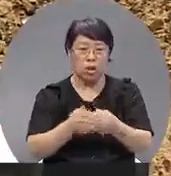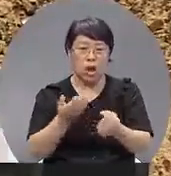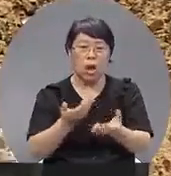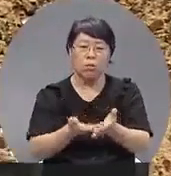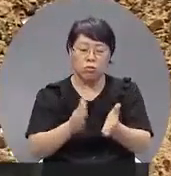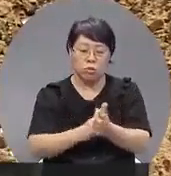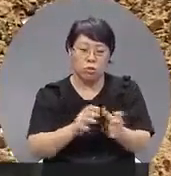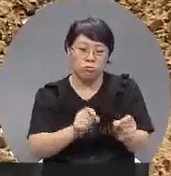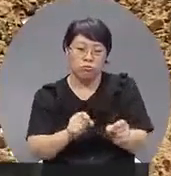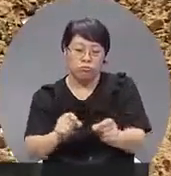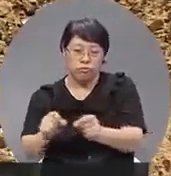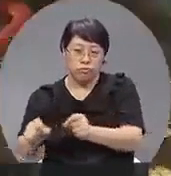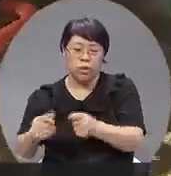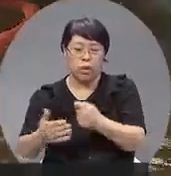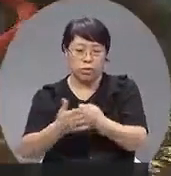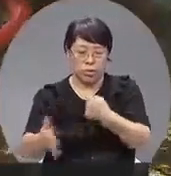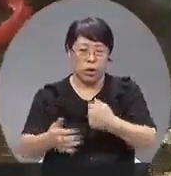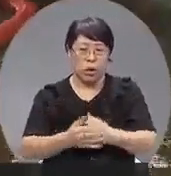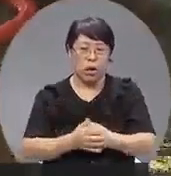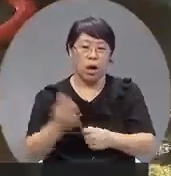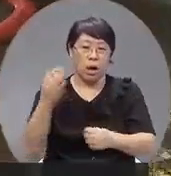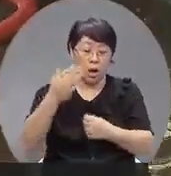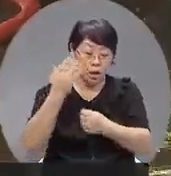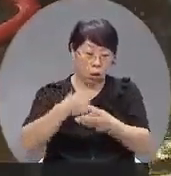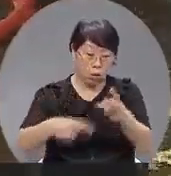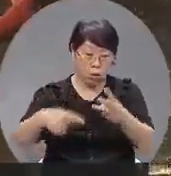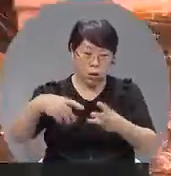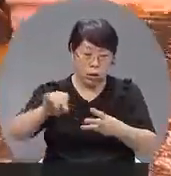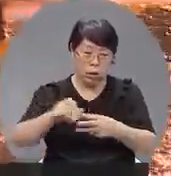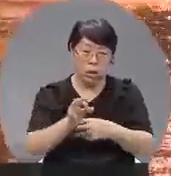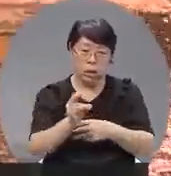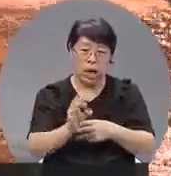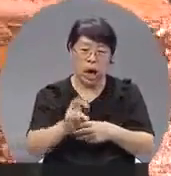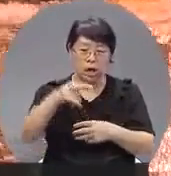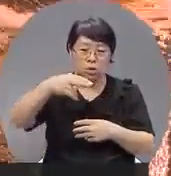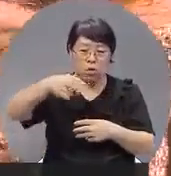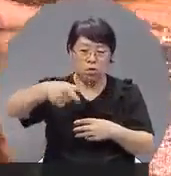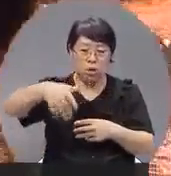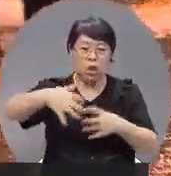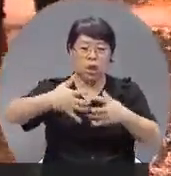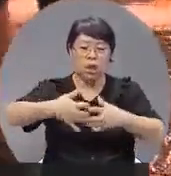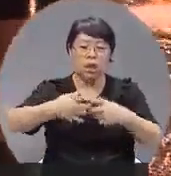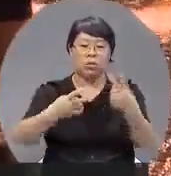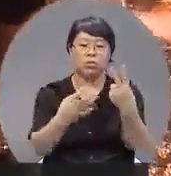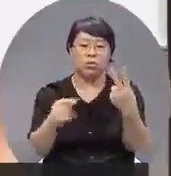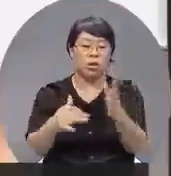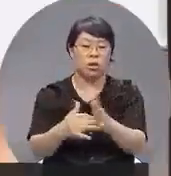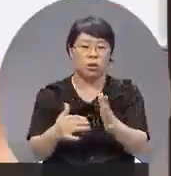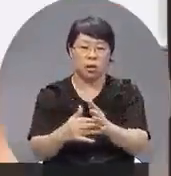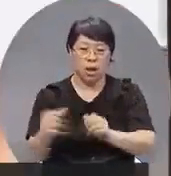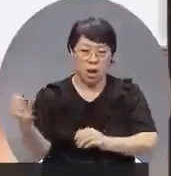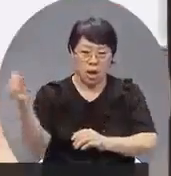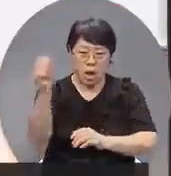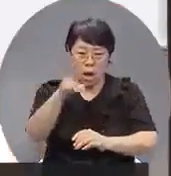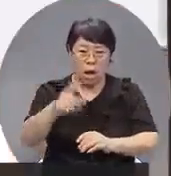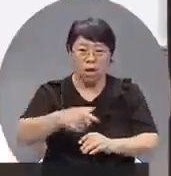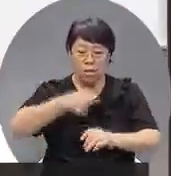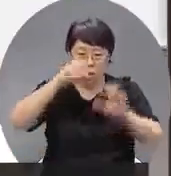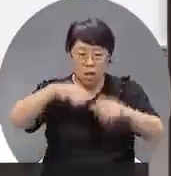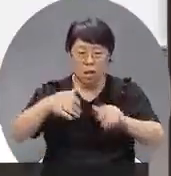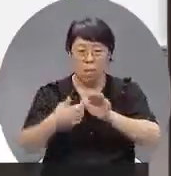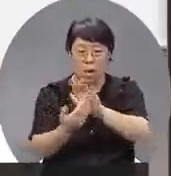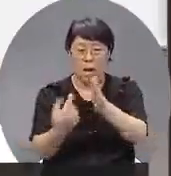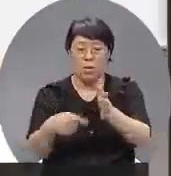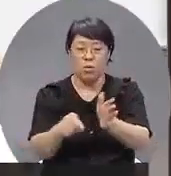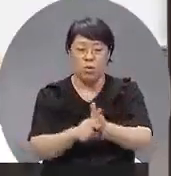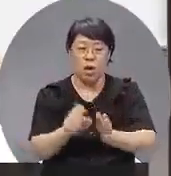겁니다. 이런 상황에서 청주시의 대책은 양수기 두 대가 전부였습니다. 갑작스런 비에 대비해서